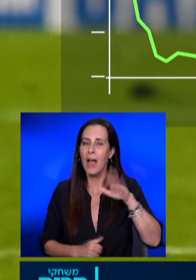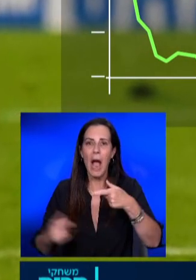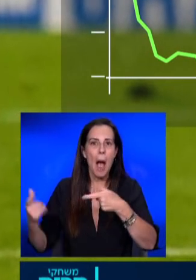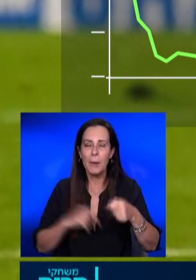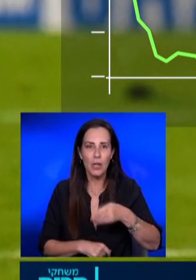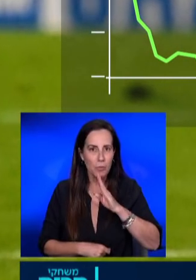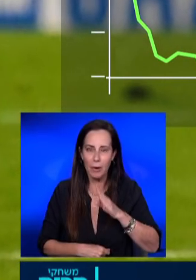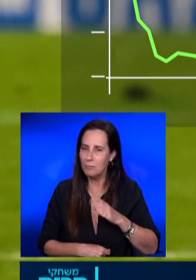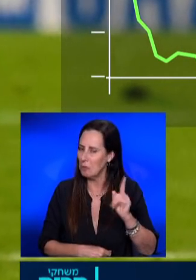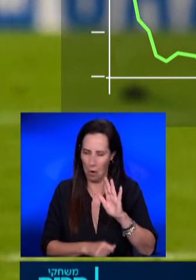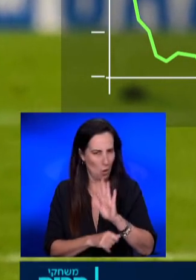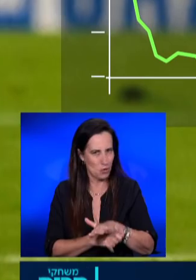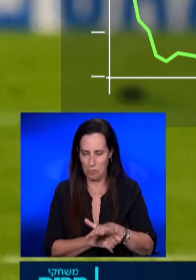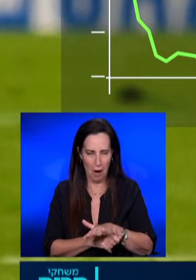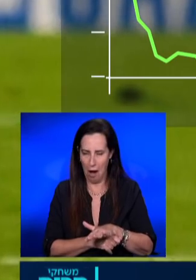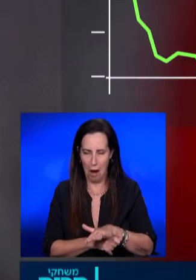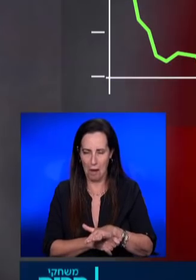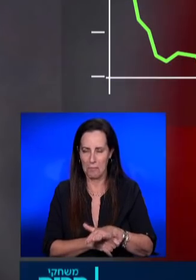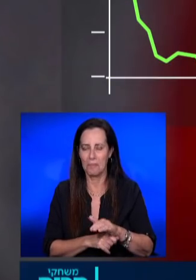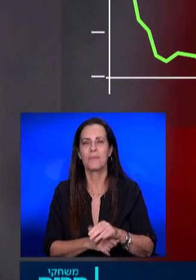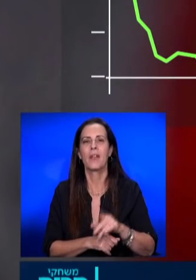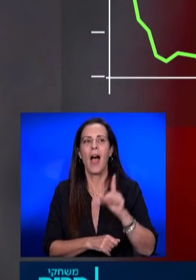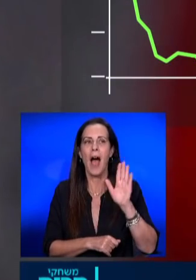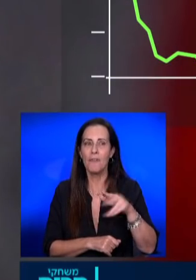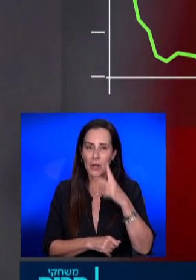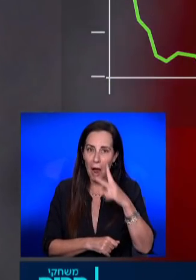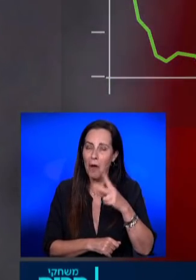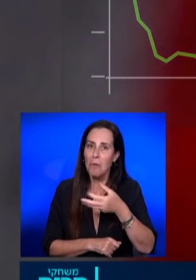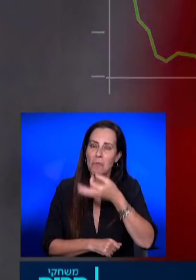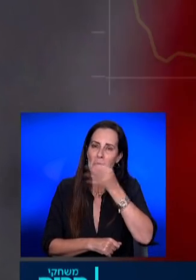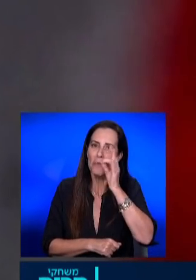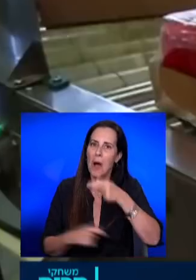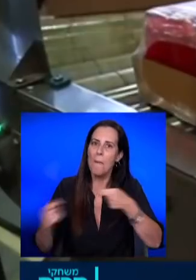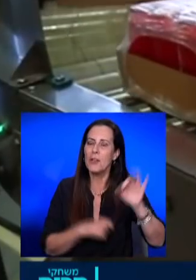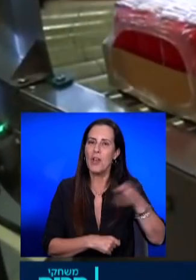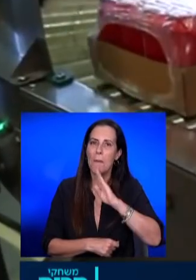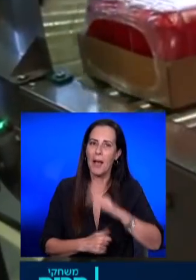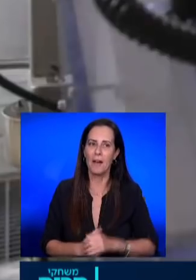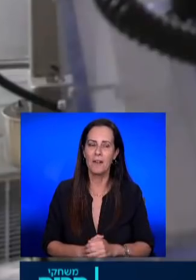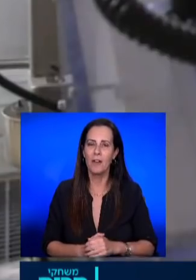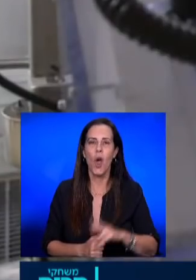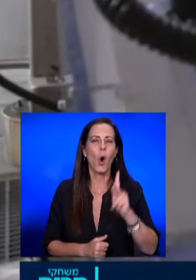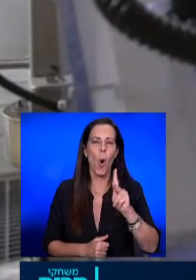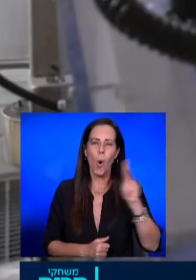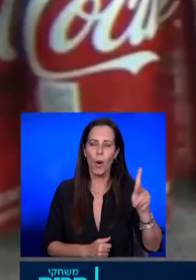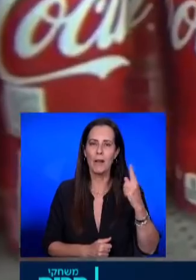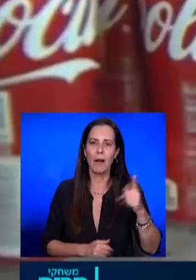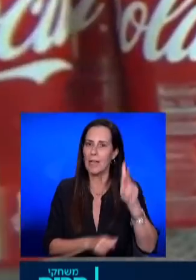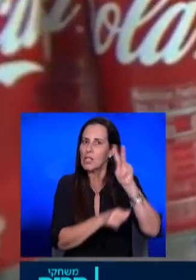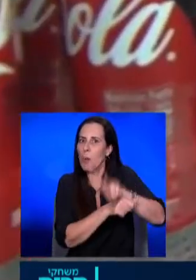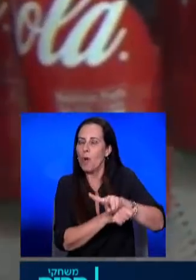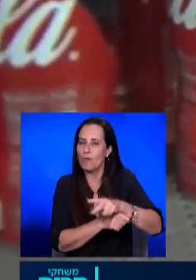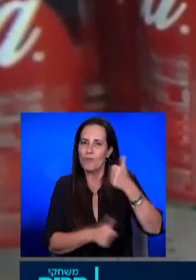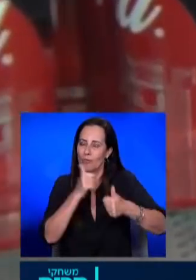לא הושפעה בינתיים מהבחירה שלו, אפילו נראה שהיא עלתה בימים האחרונים. קוקה קולה, שהיא אחת הספונסריות של טורניר